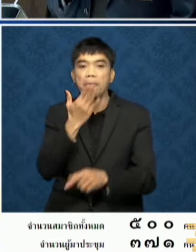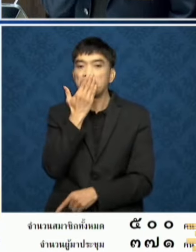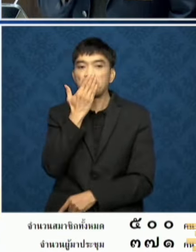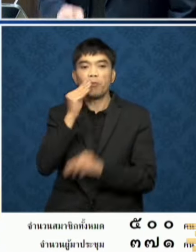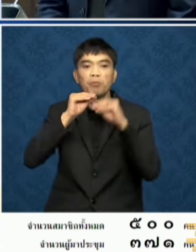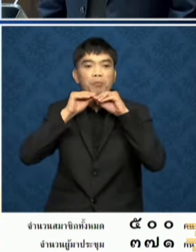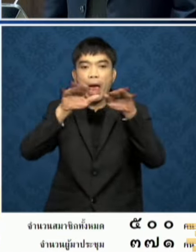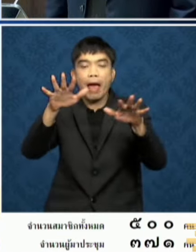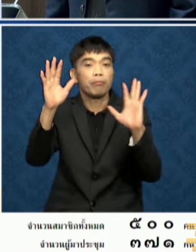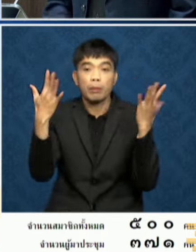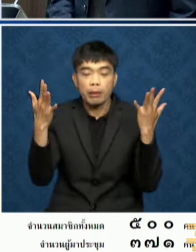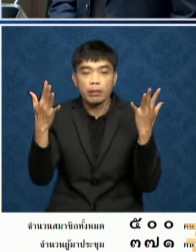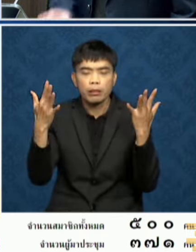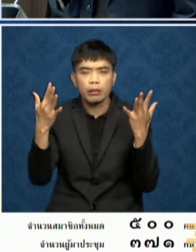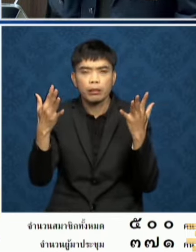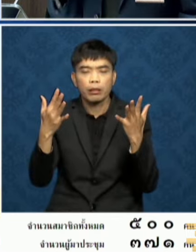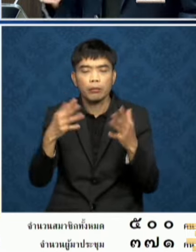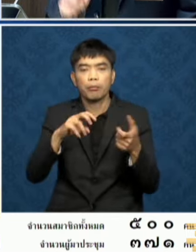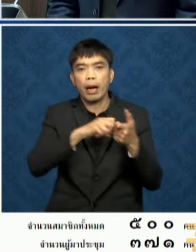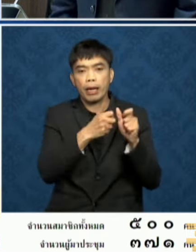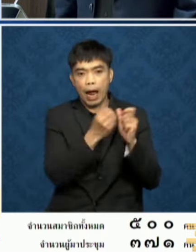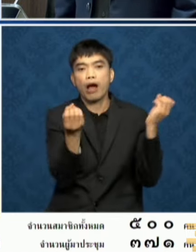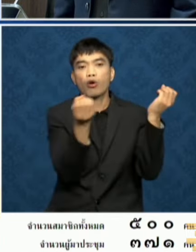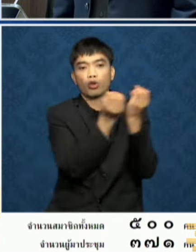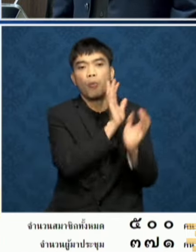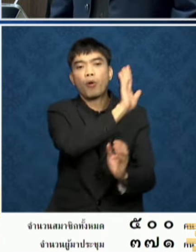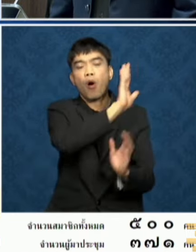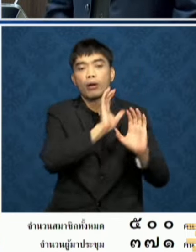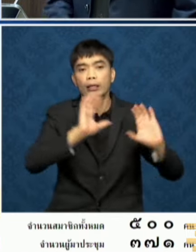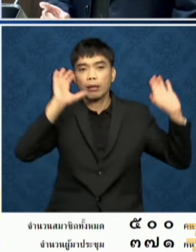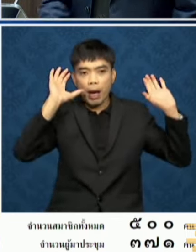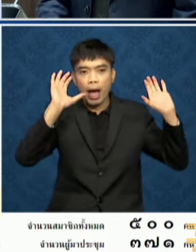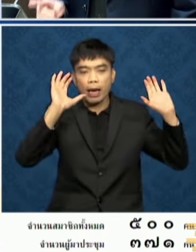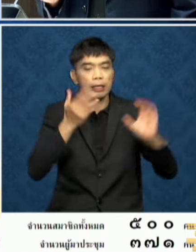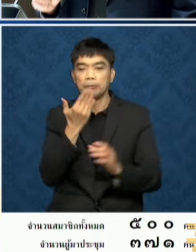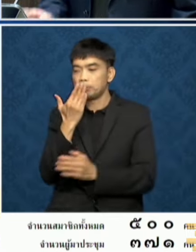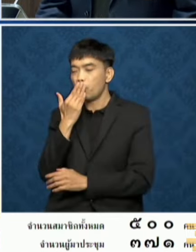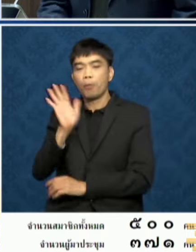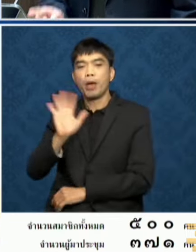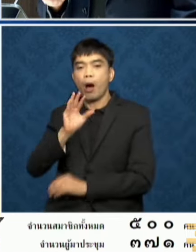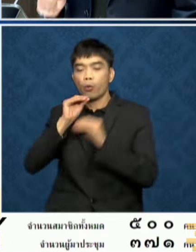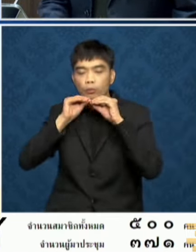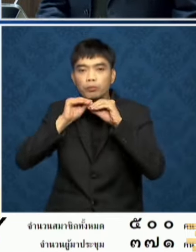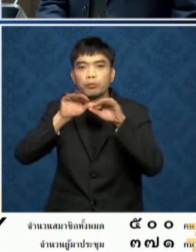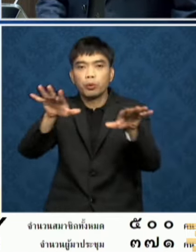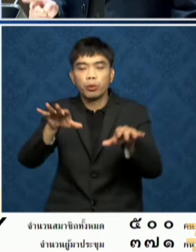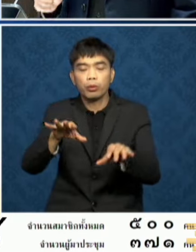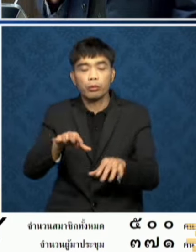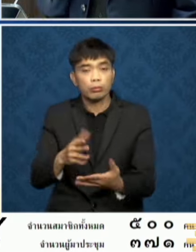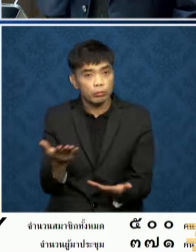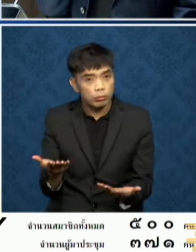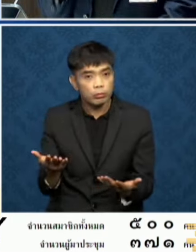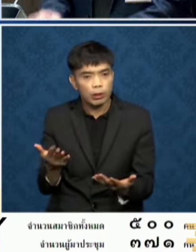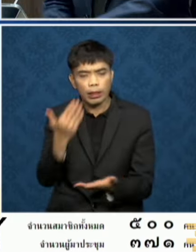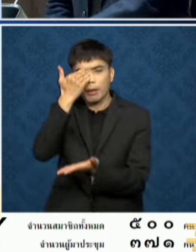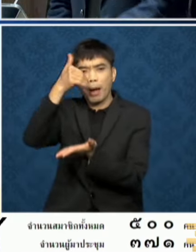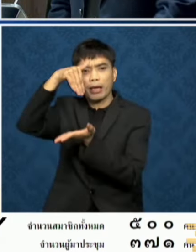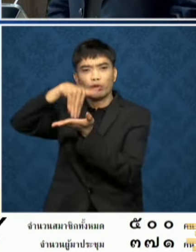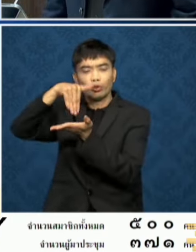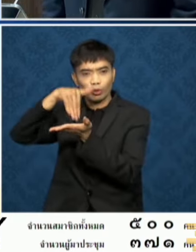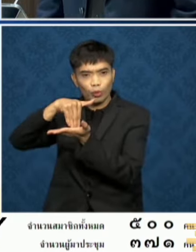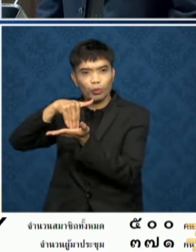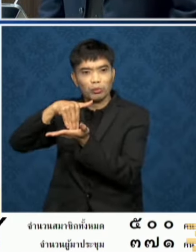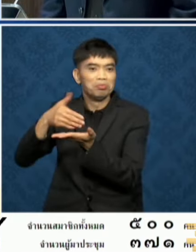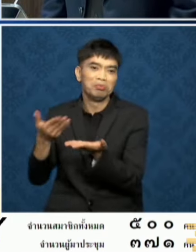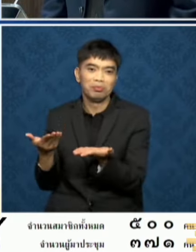ผมมั่นใจมากครับว่าถ้าข่าวนี้มันเป็นข่าวปลอมเนี่ยข่าวนี้จะถูกเผยแพร่โดยศูนย์ต่อต้านข่าวปลอมอย่าง